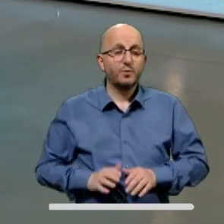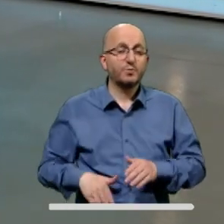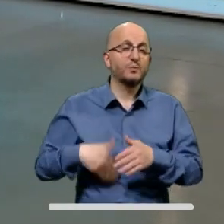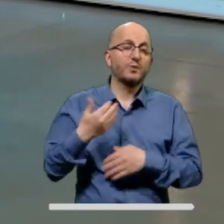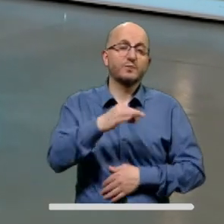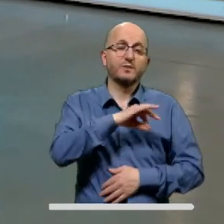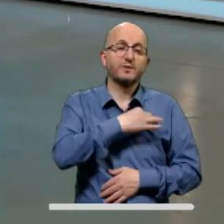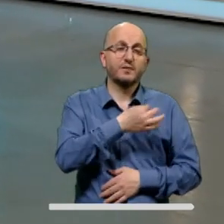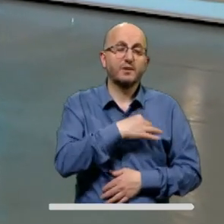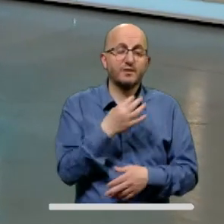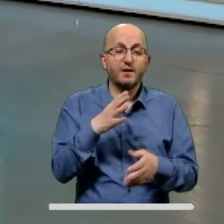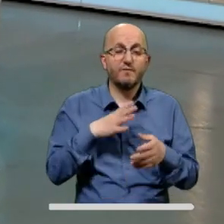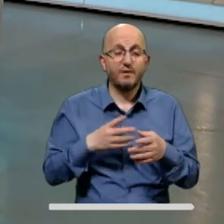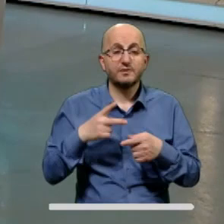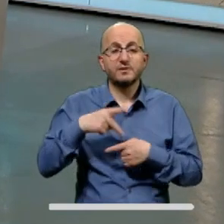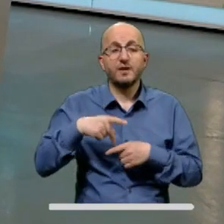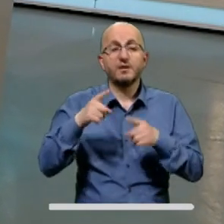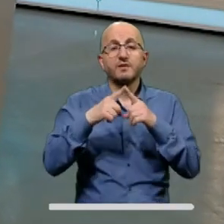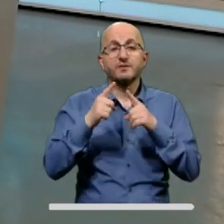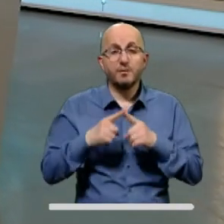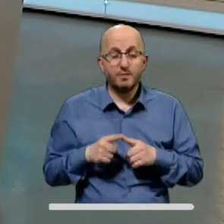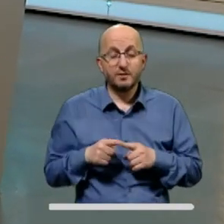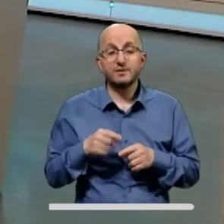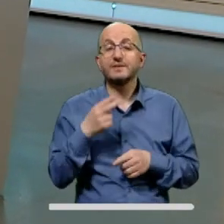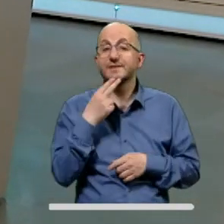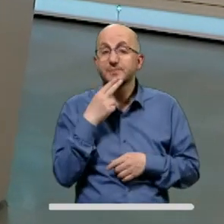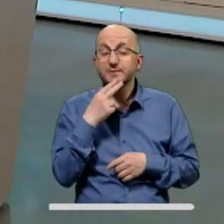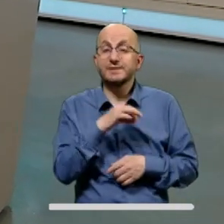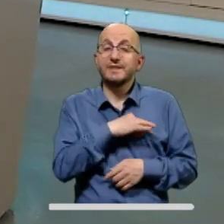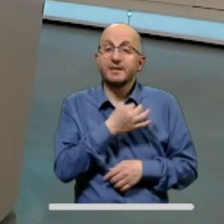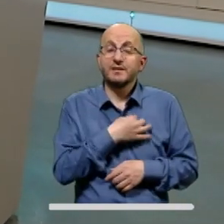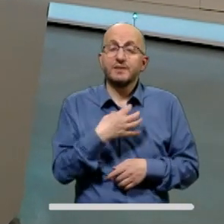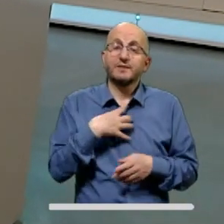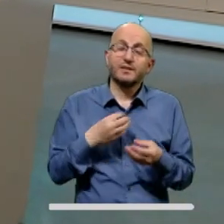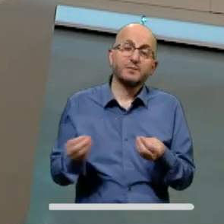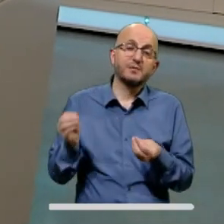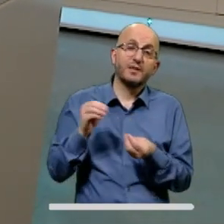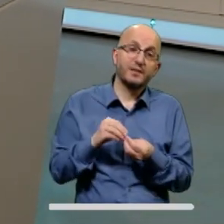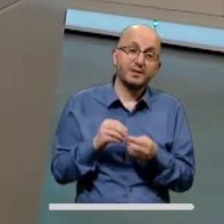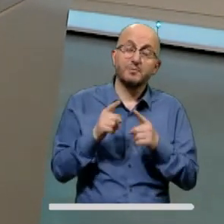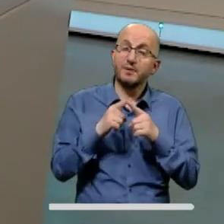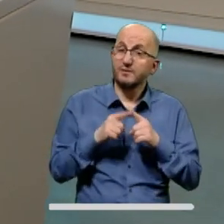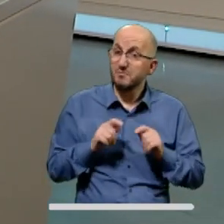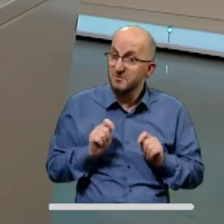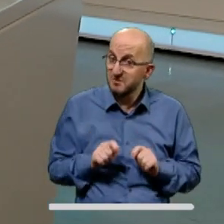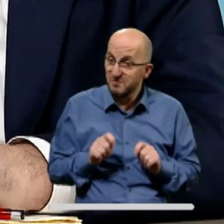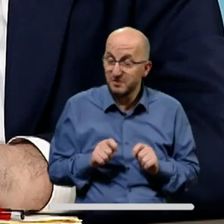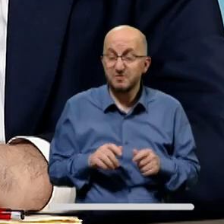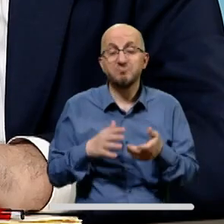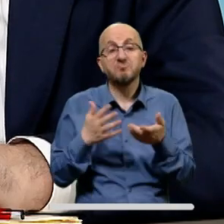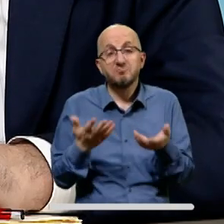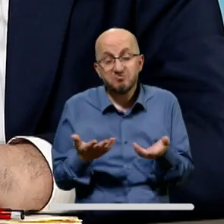takılan takıları var zekat hesaplarken kızımızın takılarını da kendimizinkilere ekleyip o şekilde mi hesap etmeliyiz yoksa